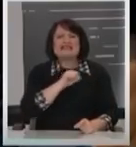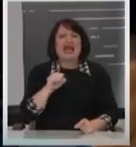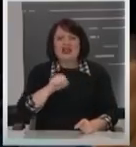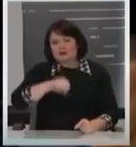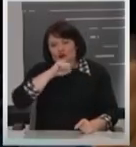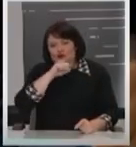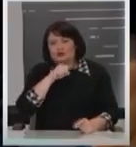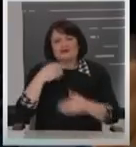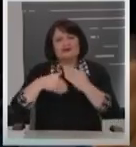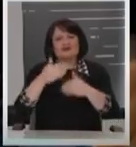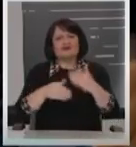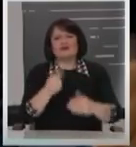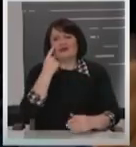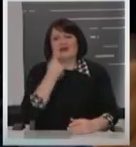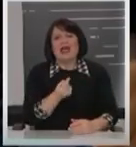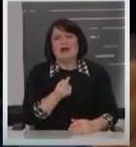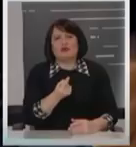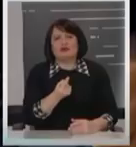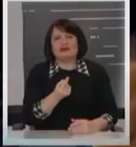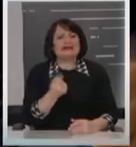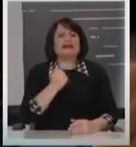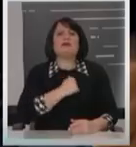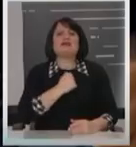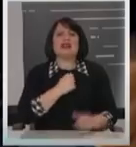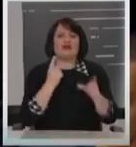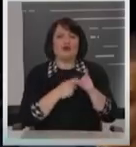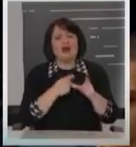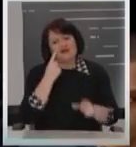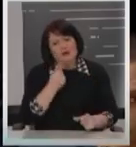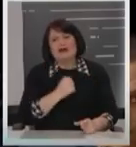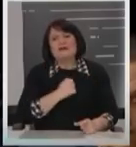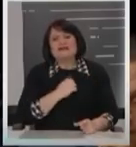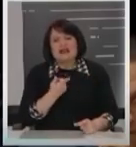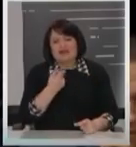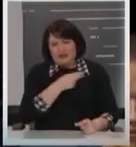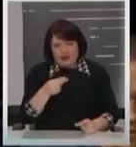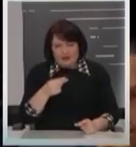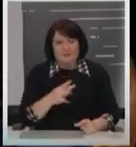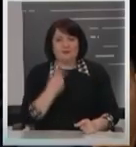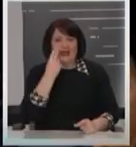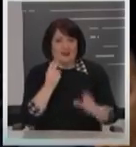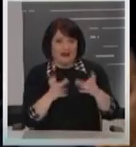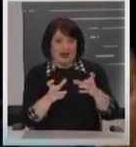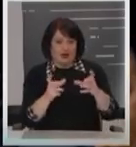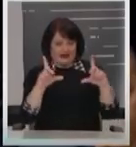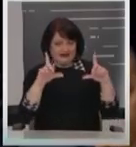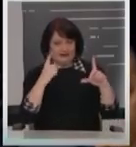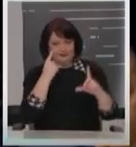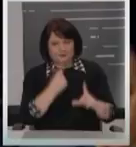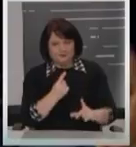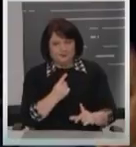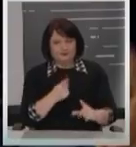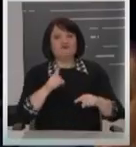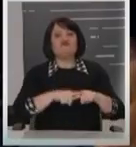καλά και το είδαμε από τις οθόνες των τηλεοράσεών μας, όταν οι Έλληνες